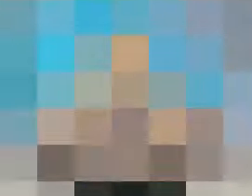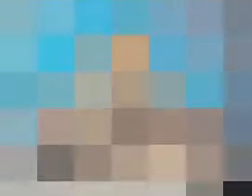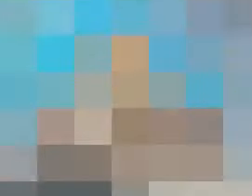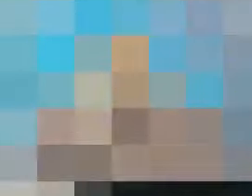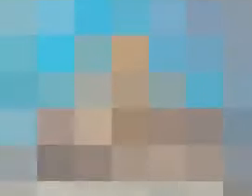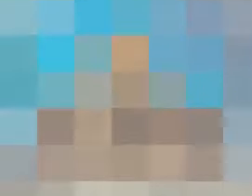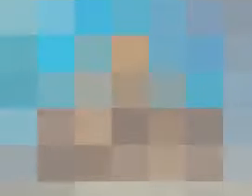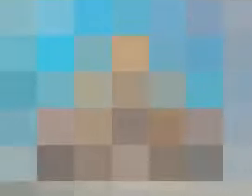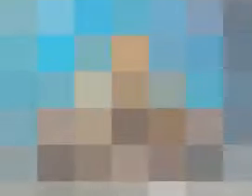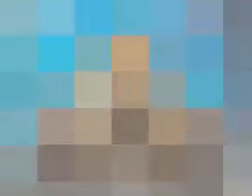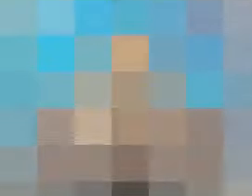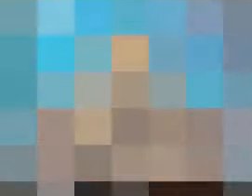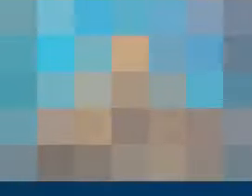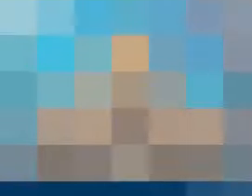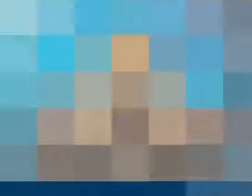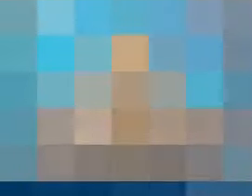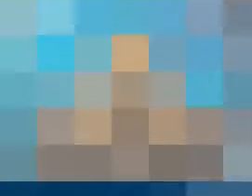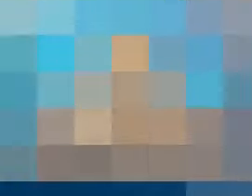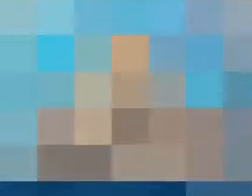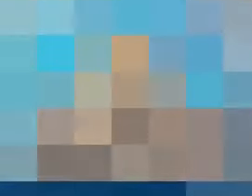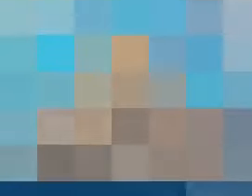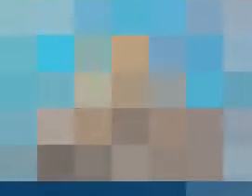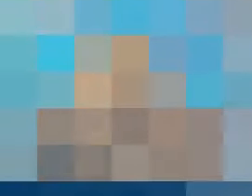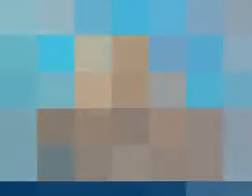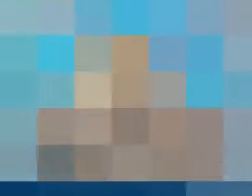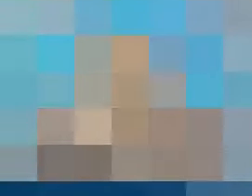ارتفاع حصيلة الشهداء إلى